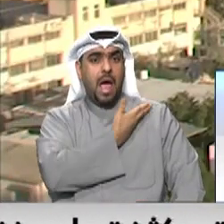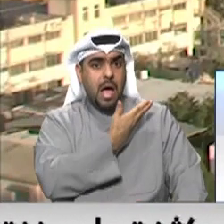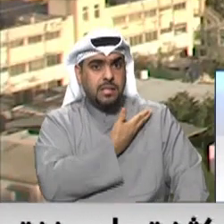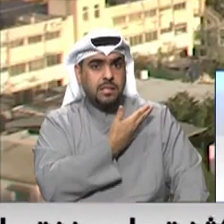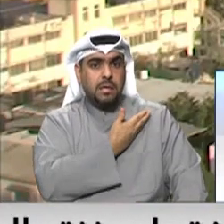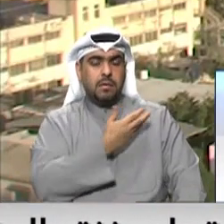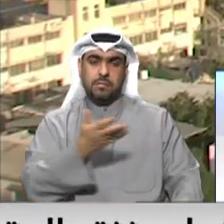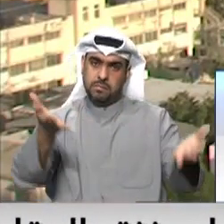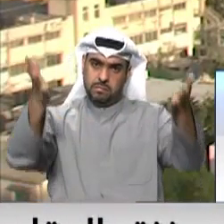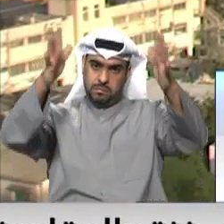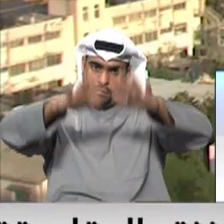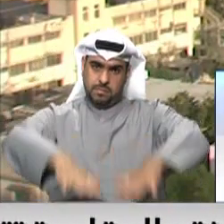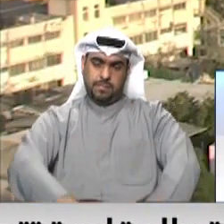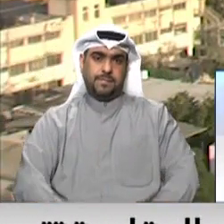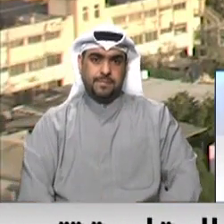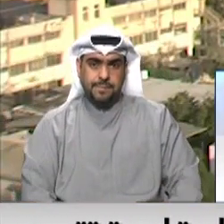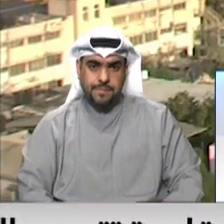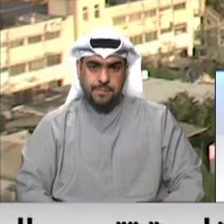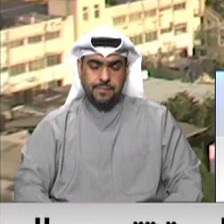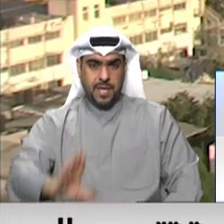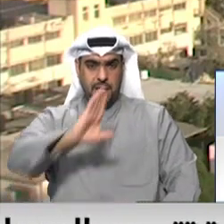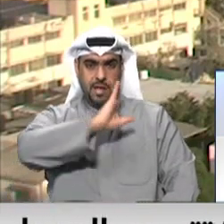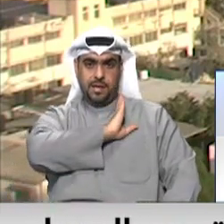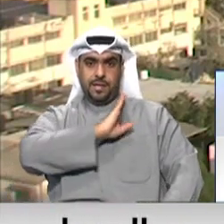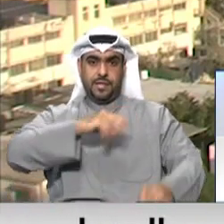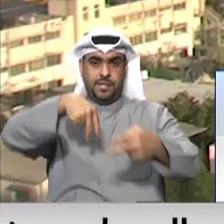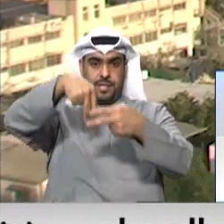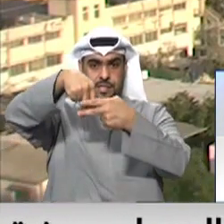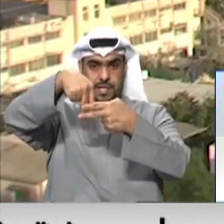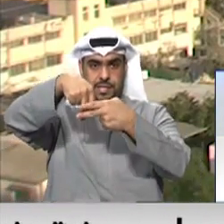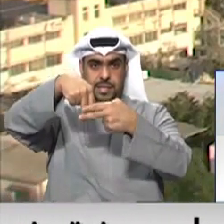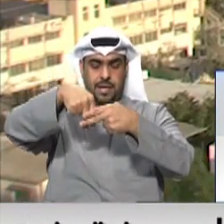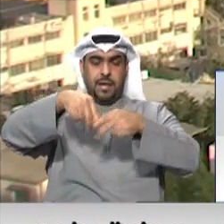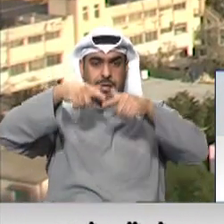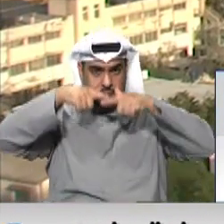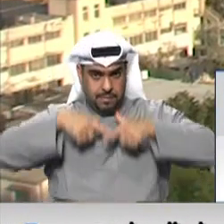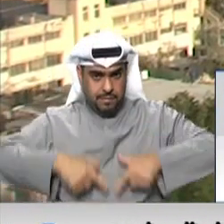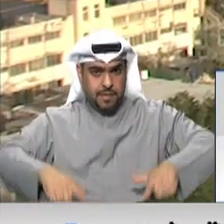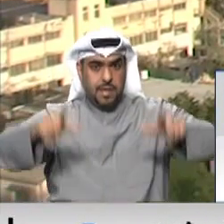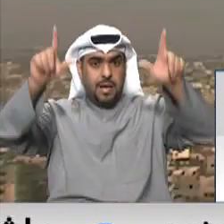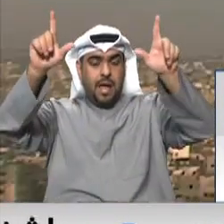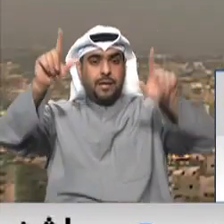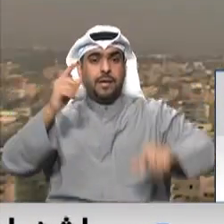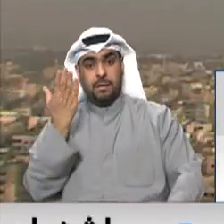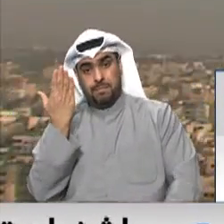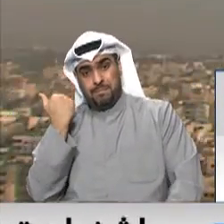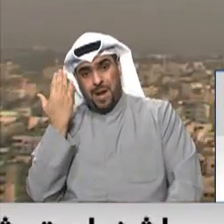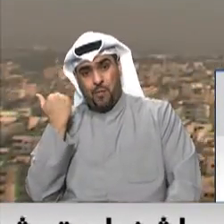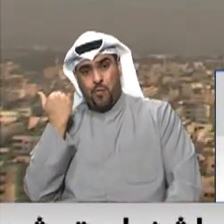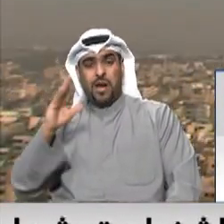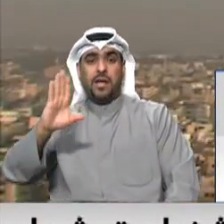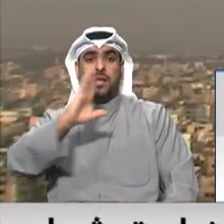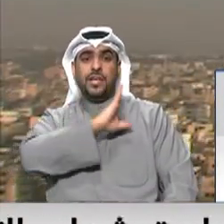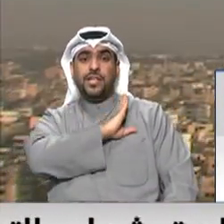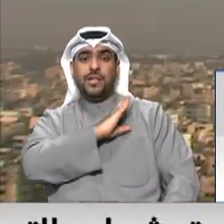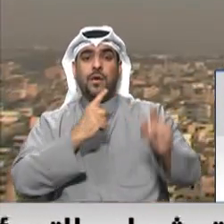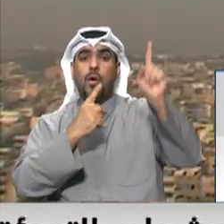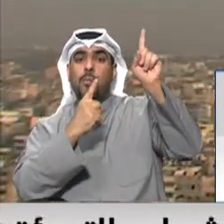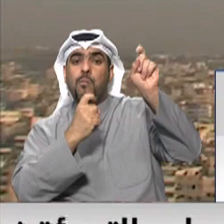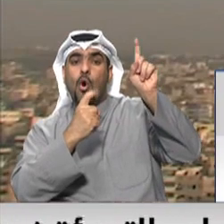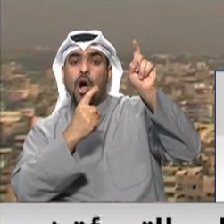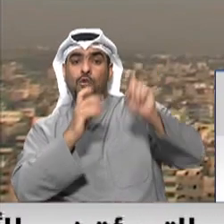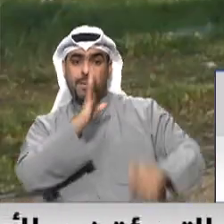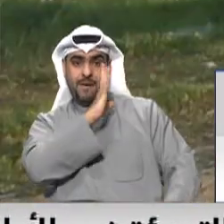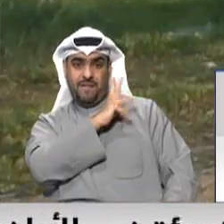القصف الإسرائيلي جاء بعد إعلان جيش الاحتلال عن اعتراض القبة الحديدية لعدة صواريخ أطلقتها المقاومة الفلسطينية من